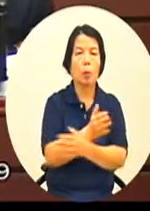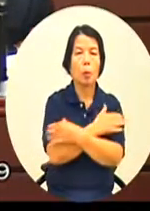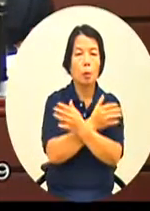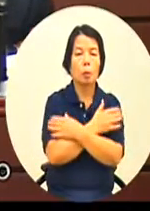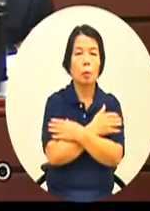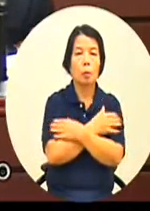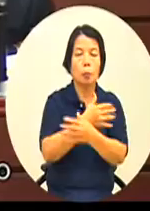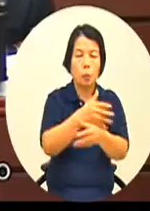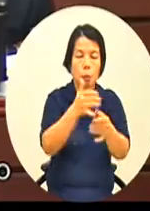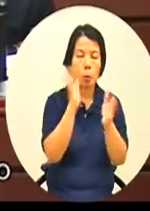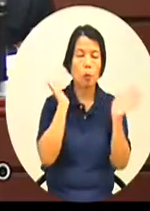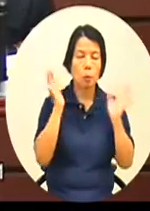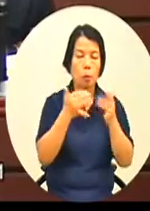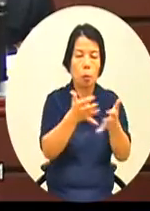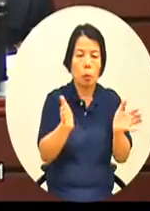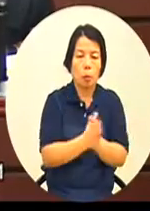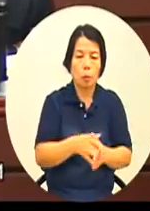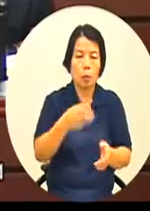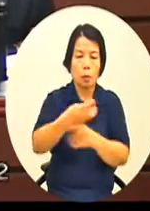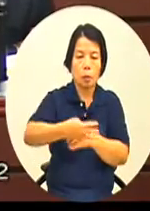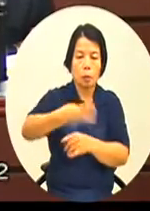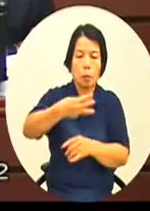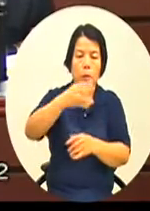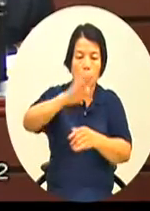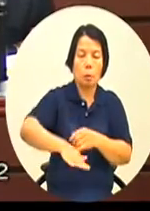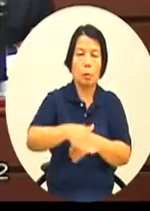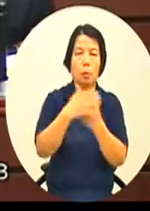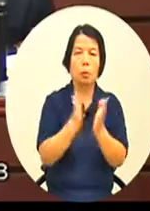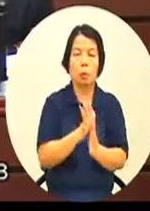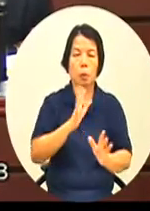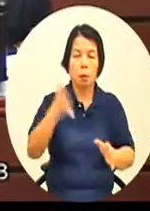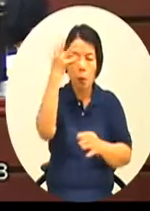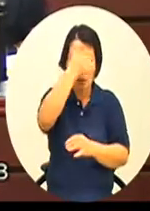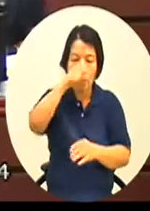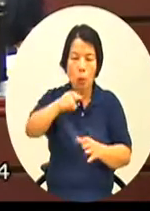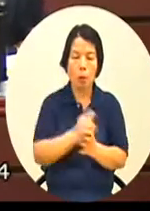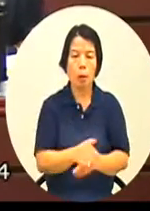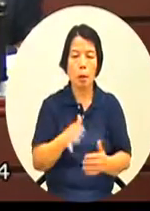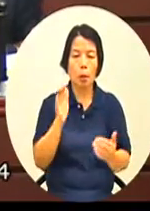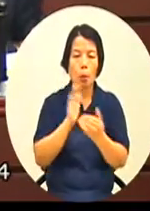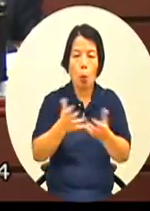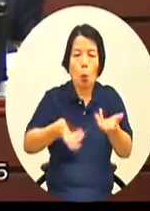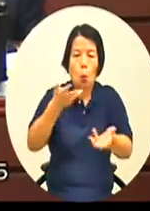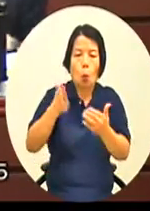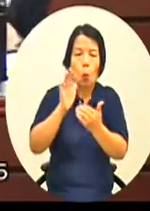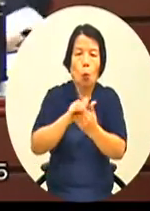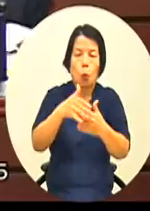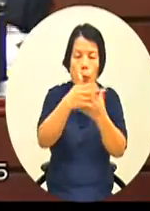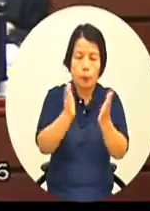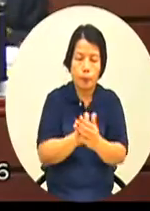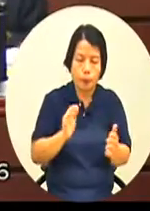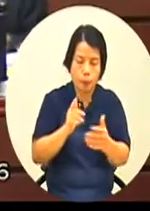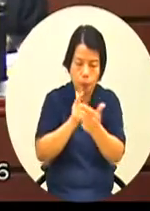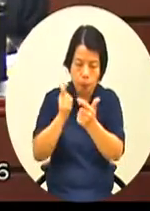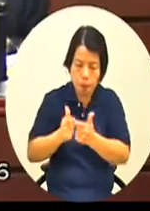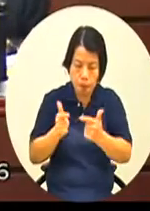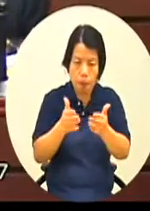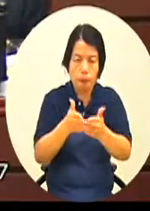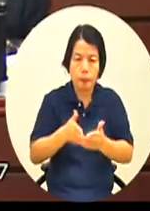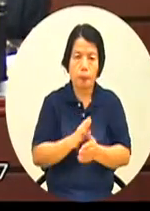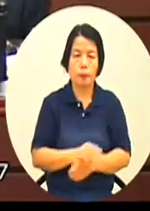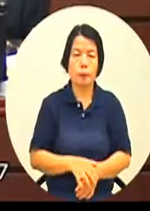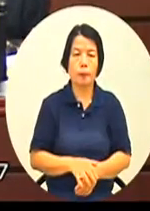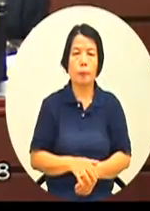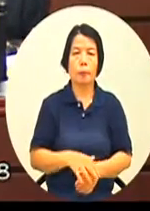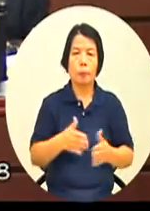须在三楼以下，那老人的应该它要符合相关的这些防火跟规划设计，所以我们会就我们清出来的环境 像要做都市